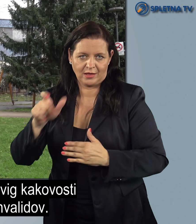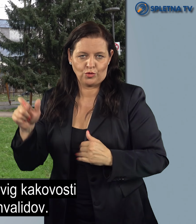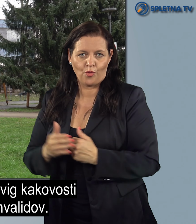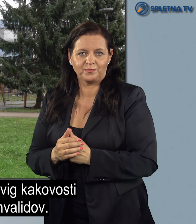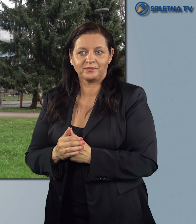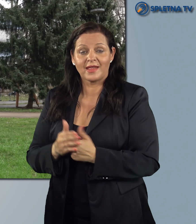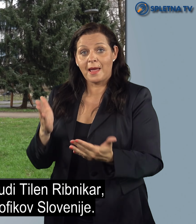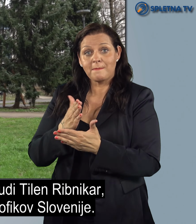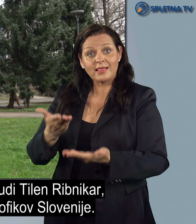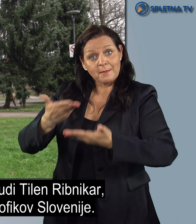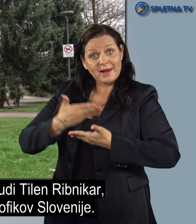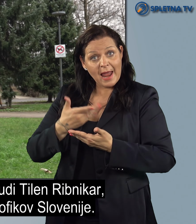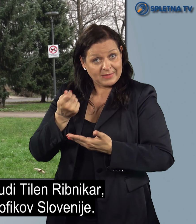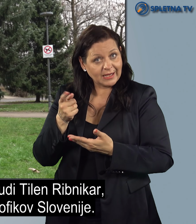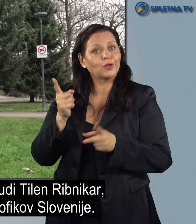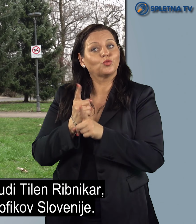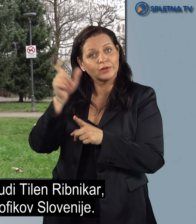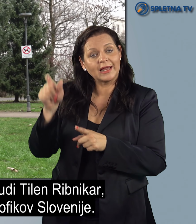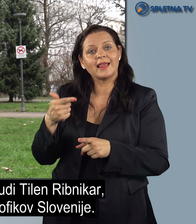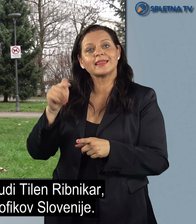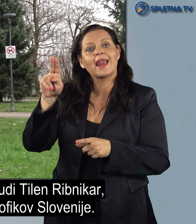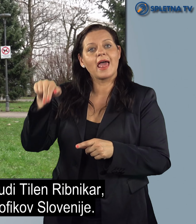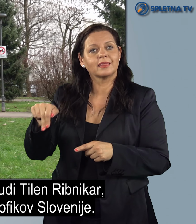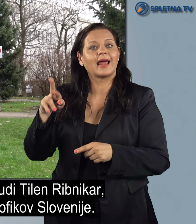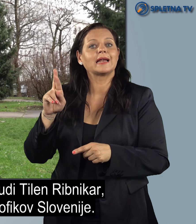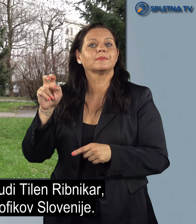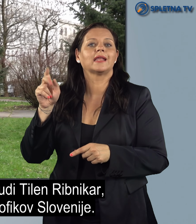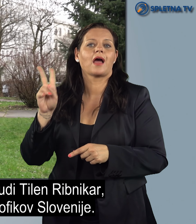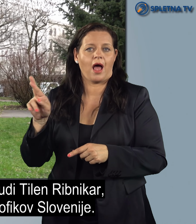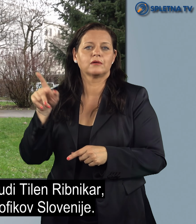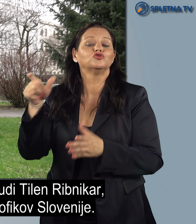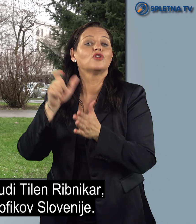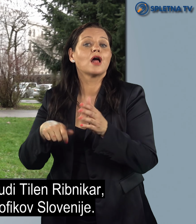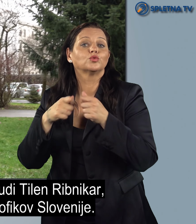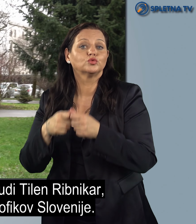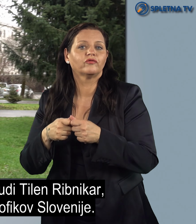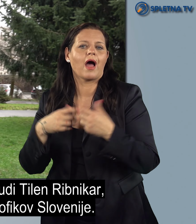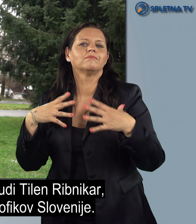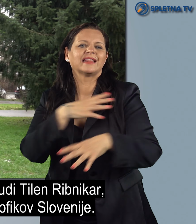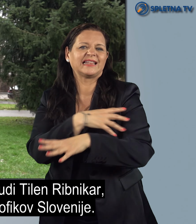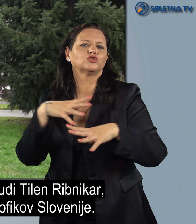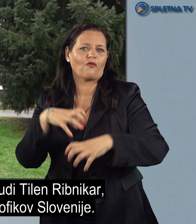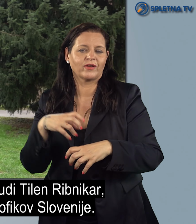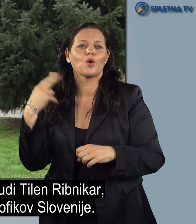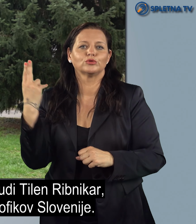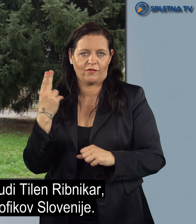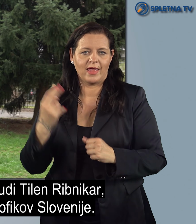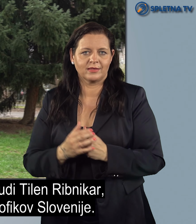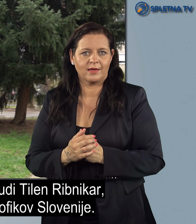življenja invalidov. Med prejemniki je tudi Tilen Ribnikar, član društva distrofikov Slovenije.